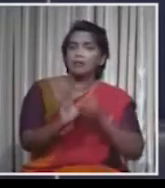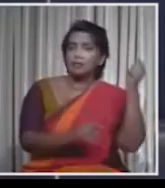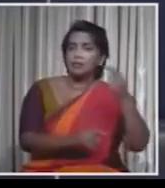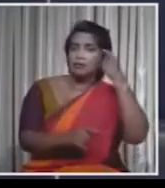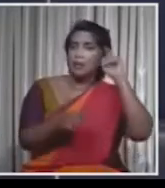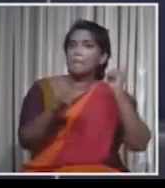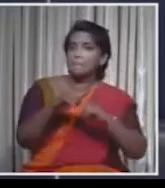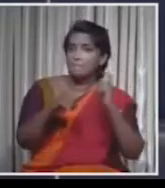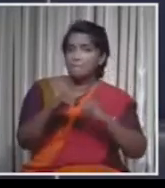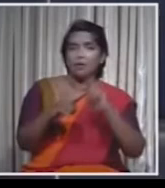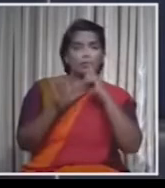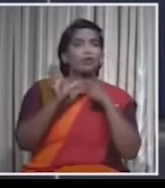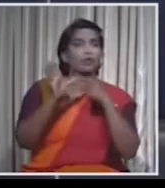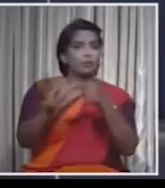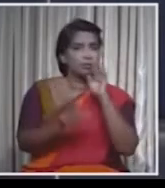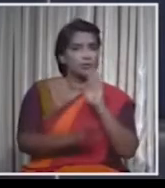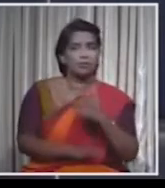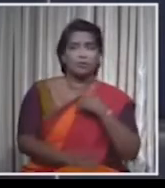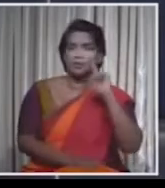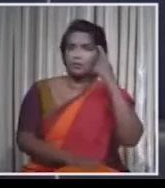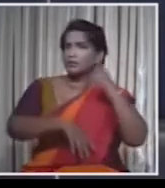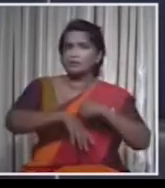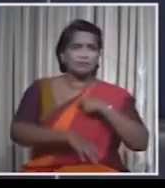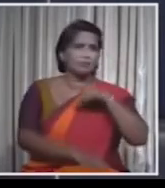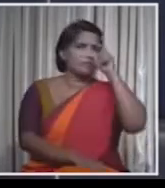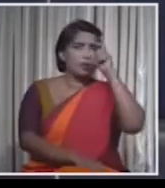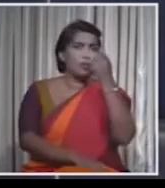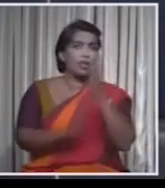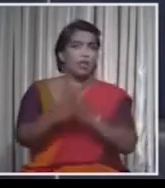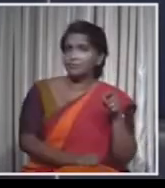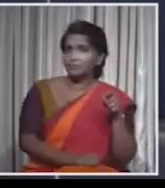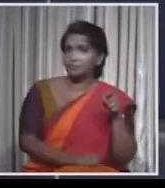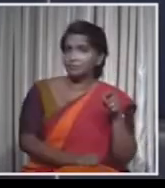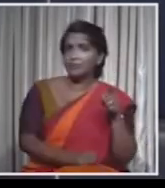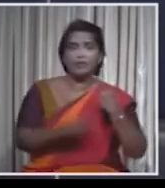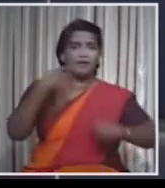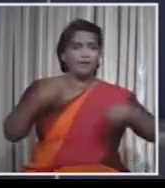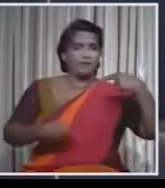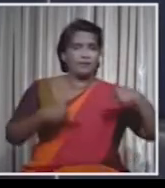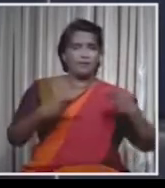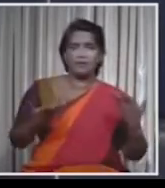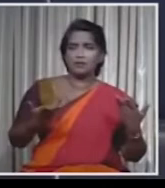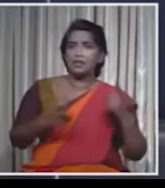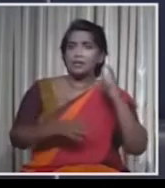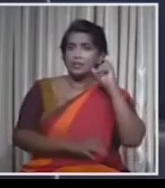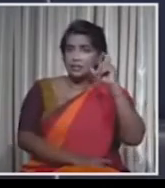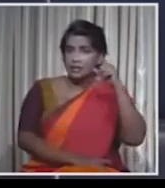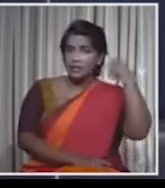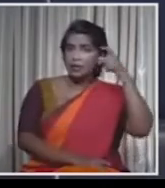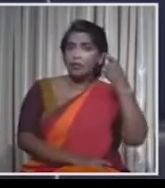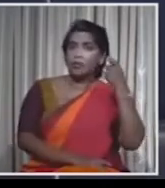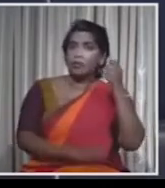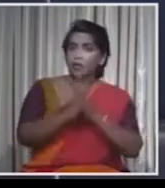කාරණාවට ප්‍රශ්න දෙන්න, පිළිතුරු දෙන්න. මේ ප්‍රථම වතාවට මම දැකලා තියෙන මුදල් ඇමතිවරයෙක් නැති විවාදයක්. චන්ද්‍රිකා කුමාරතුංග මුදල්